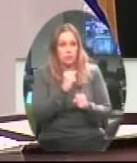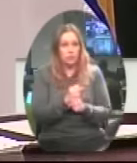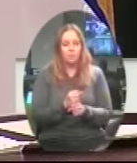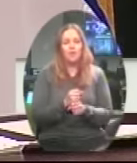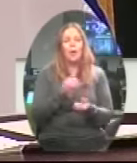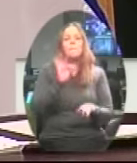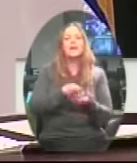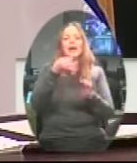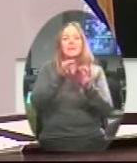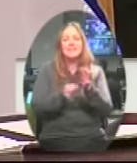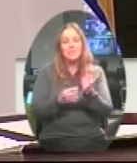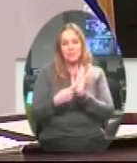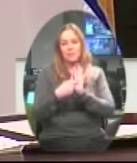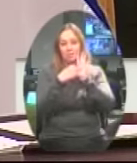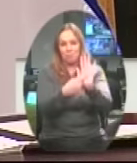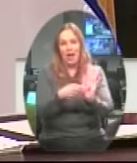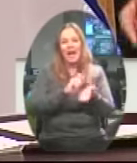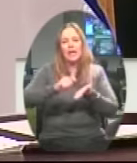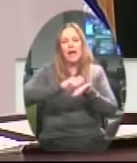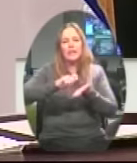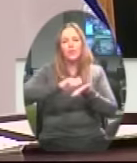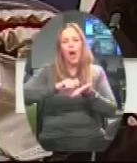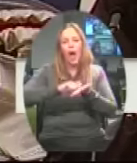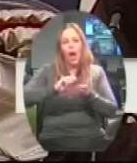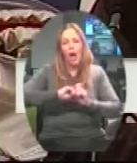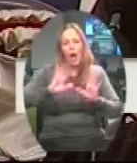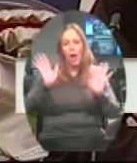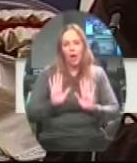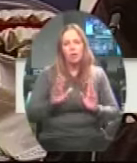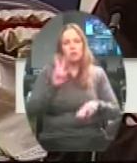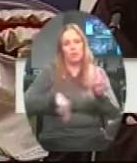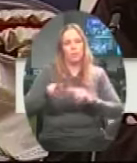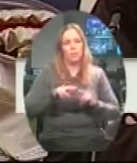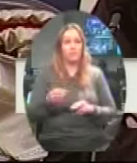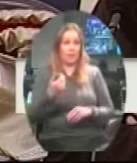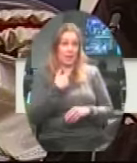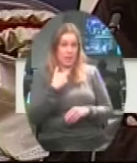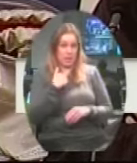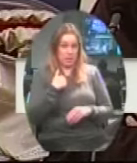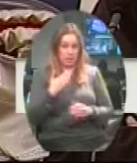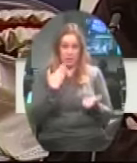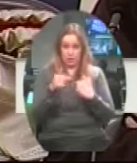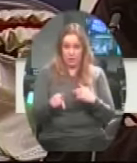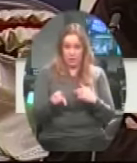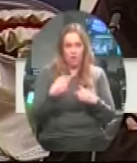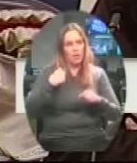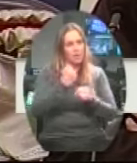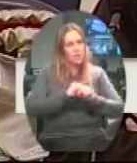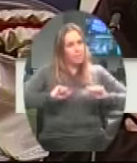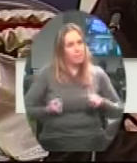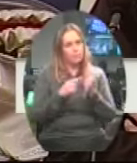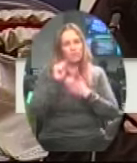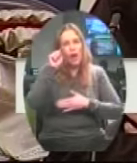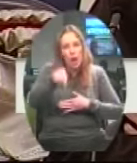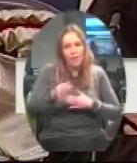הספציפיים שעולו בכתבה יטופלו. אני לאחר הישיבה הזאת אעשה מאמץ כדי להגיע למנהל